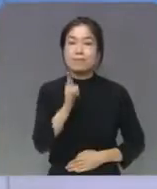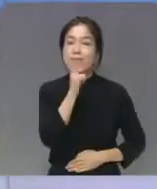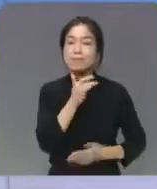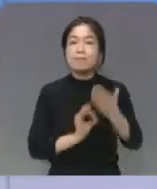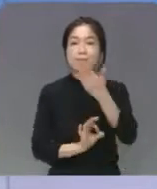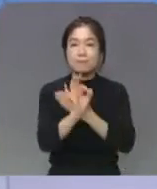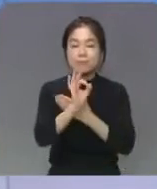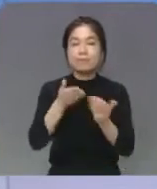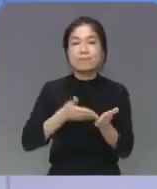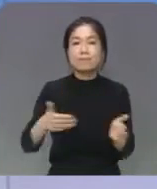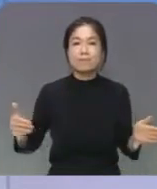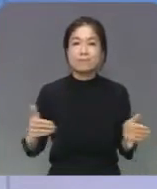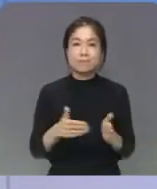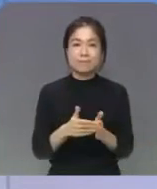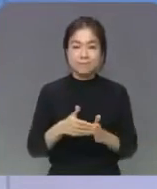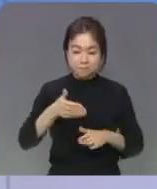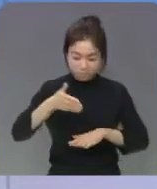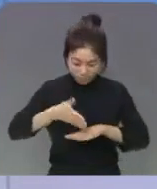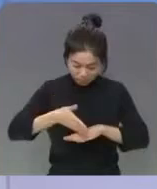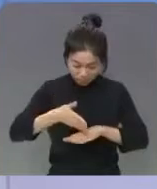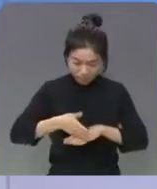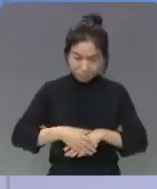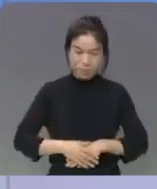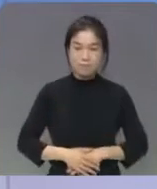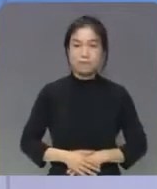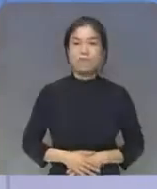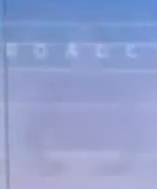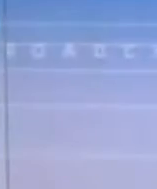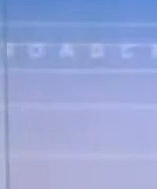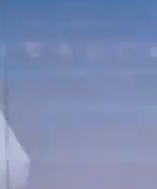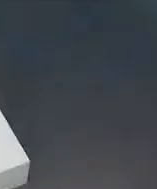월요일 아침에 함께한 kbs 뉴스를 마칩니다 감사합니다